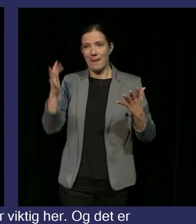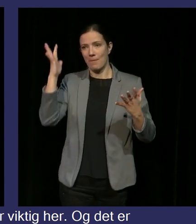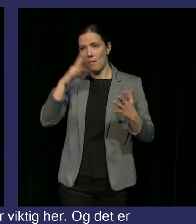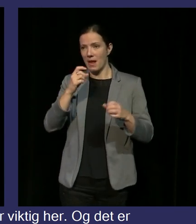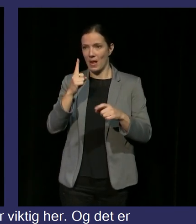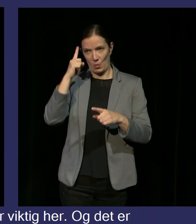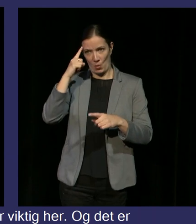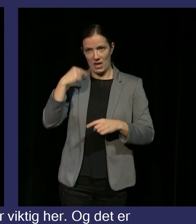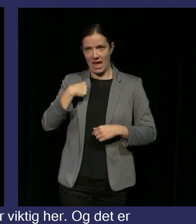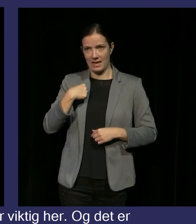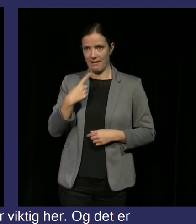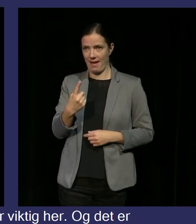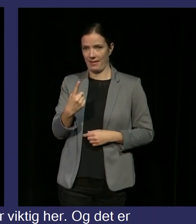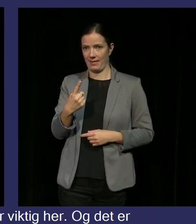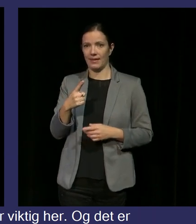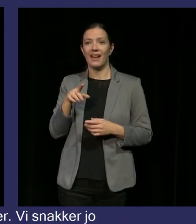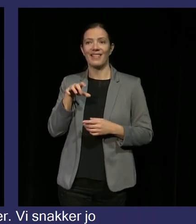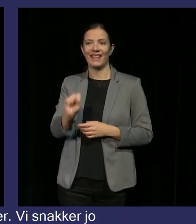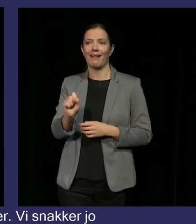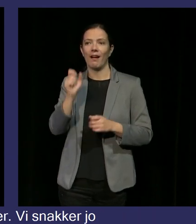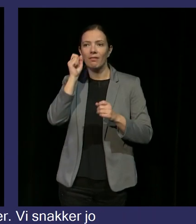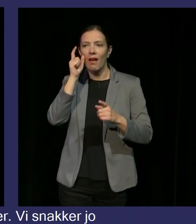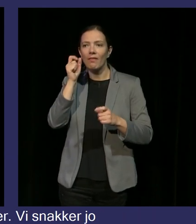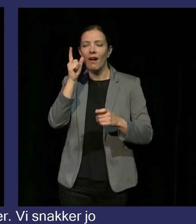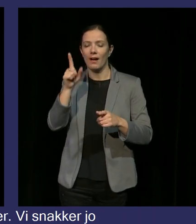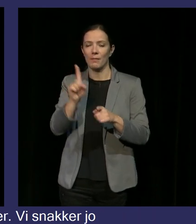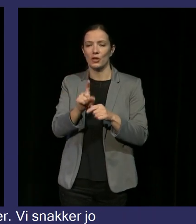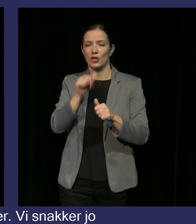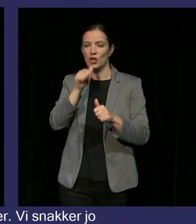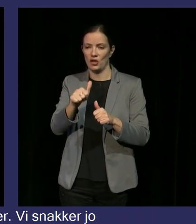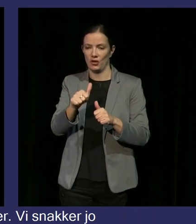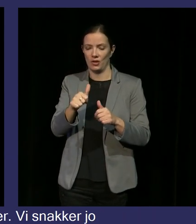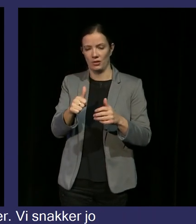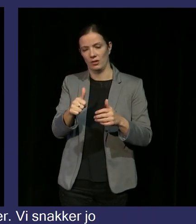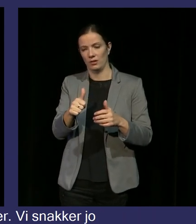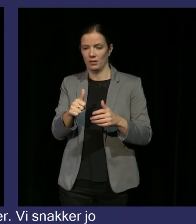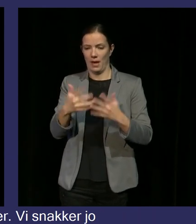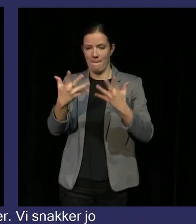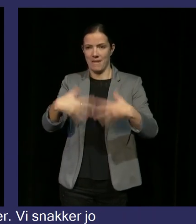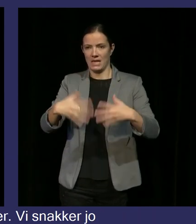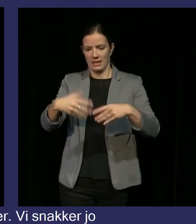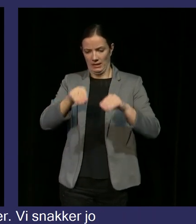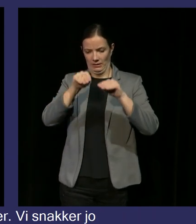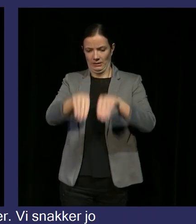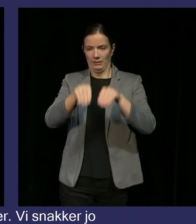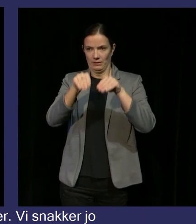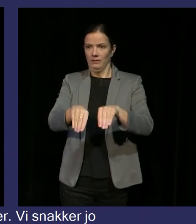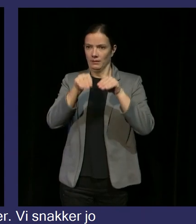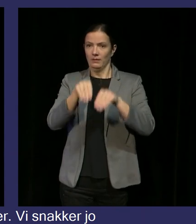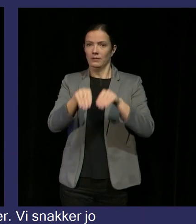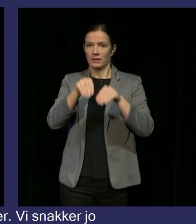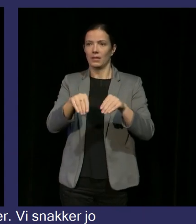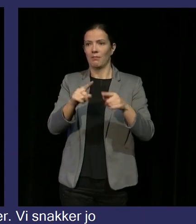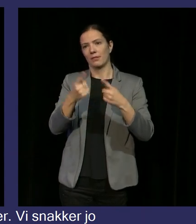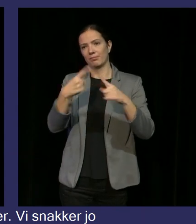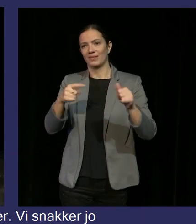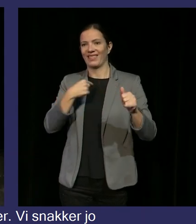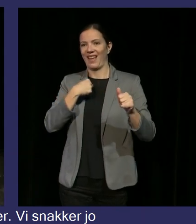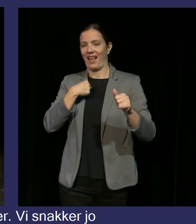tror jeg, samtidig. Et av dem er jo tilgang på data. Altså, du må jo mate på en måte, maskinene med